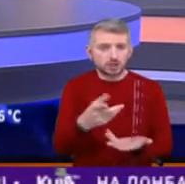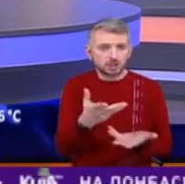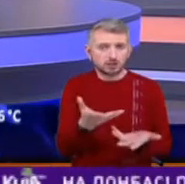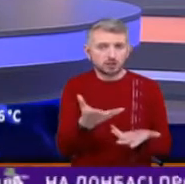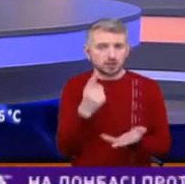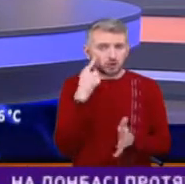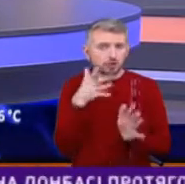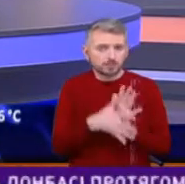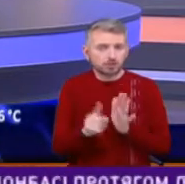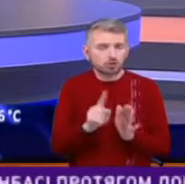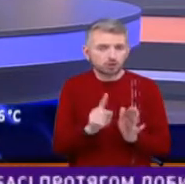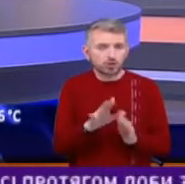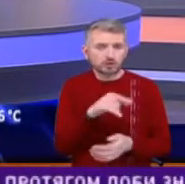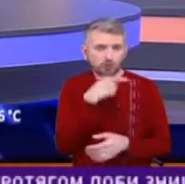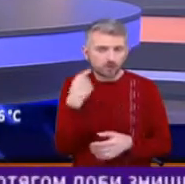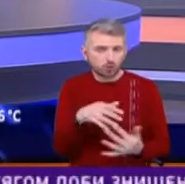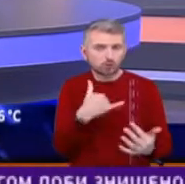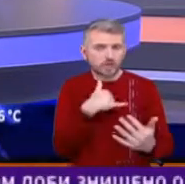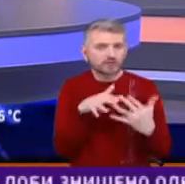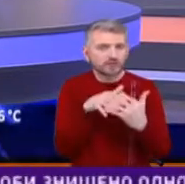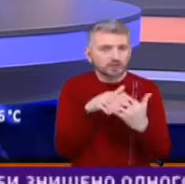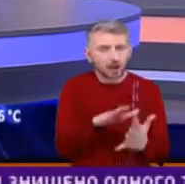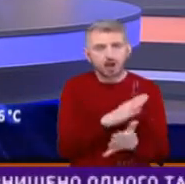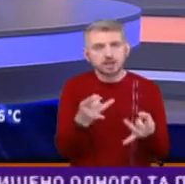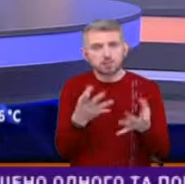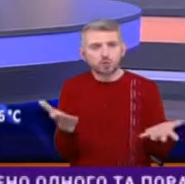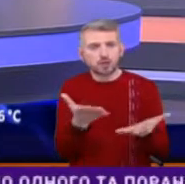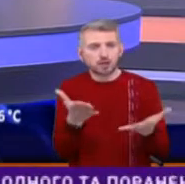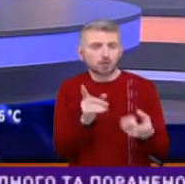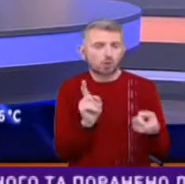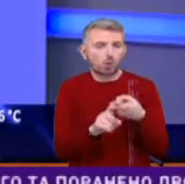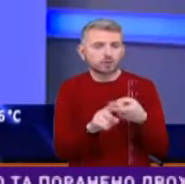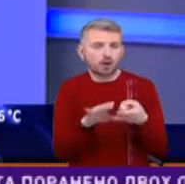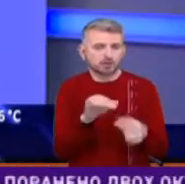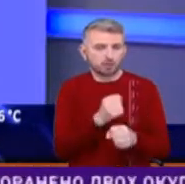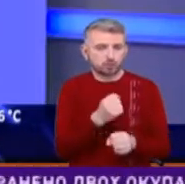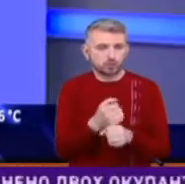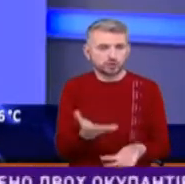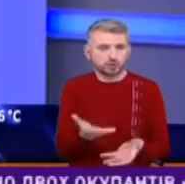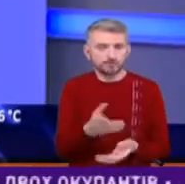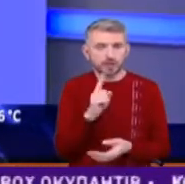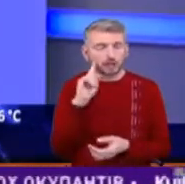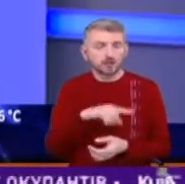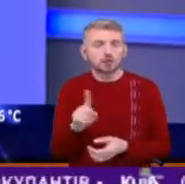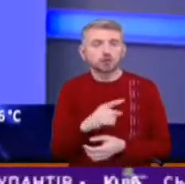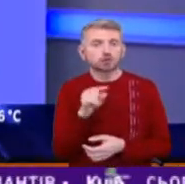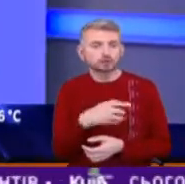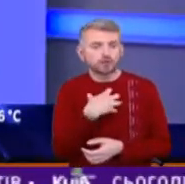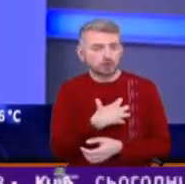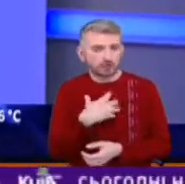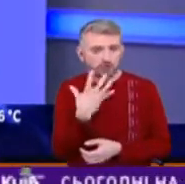вже зрозуміли, що йде з Росії війна, а не просто йдуть якісь там контакти робочі. Але знаєте, що тут ще